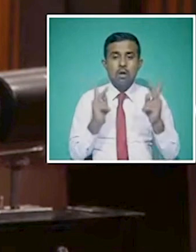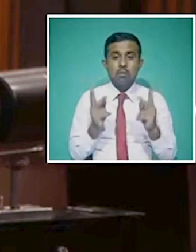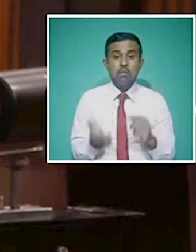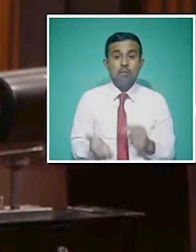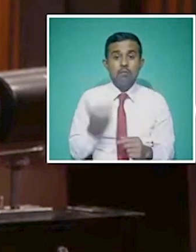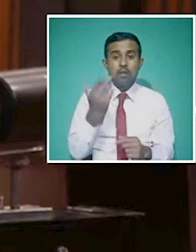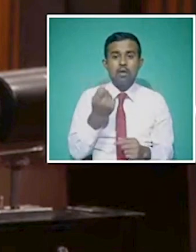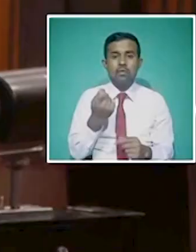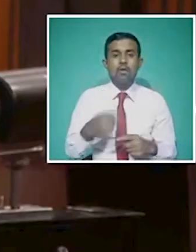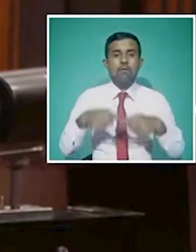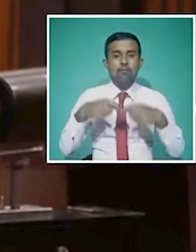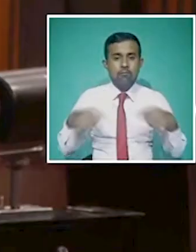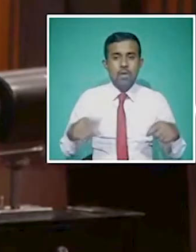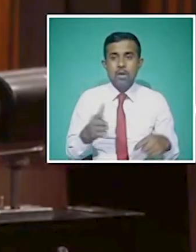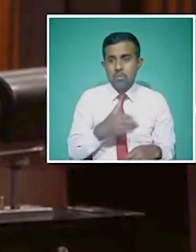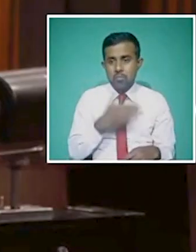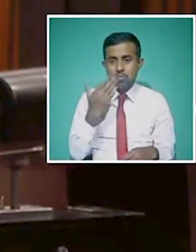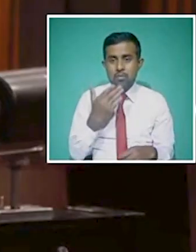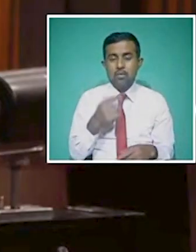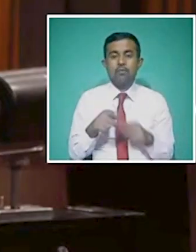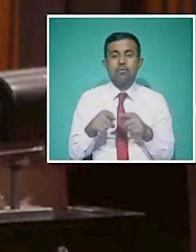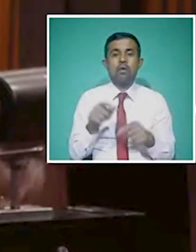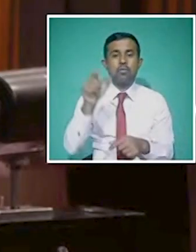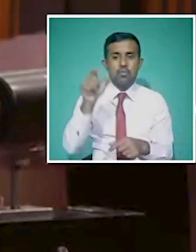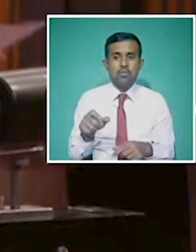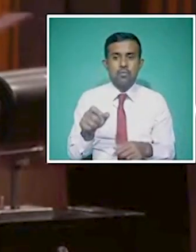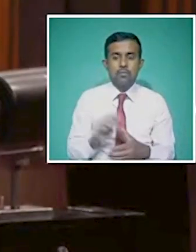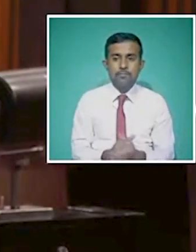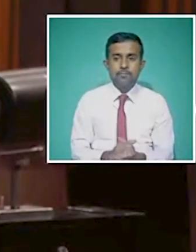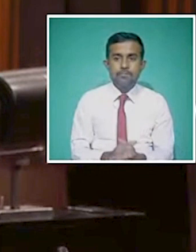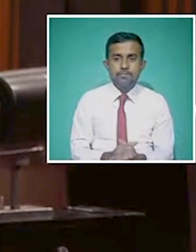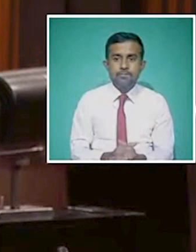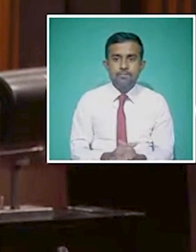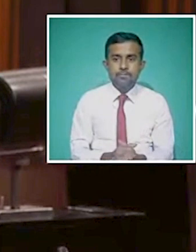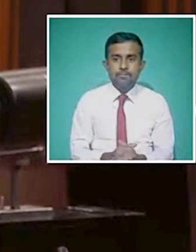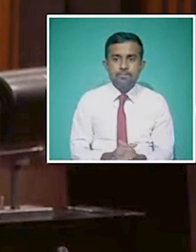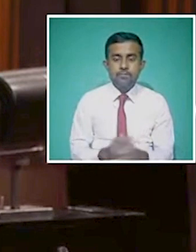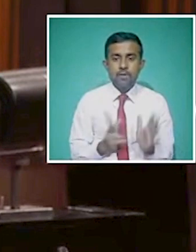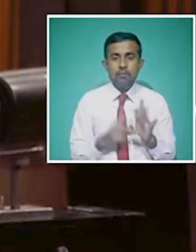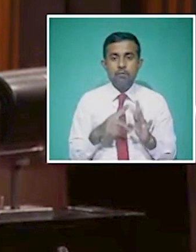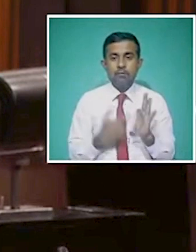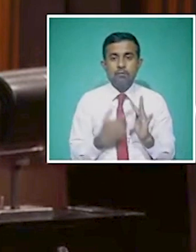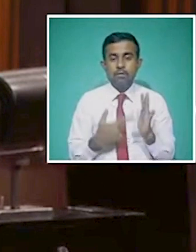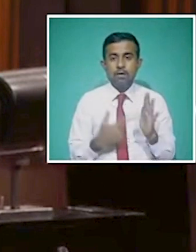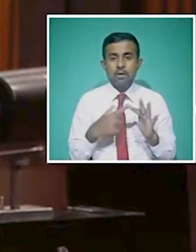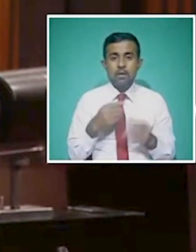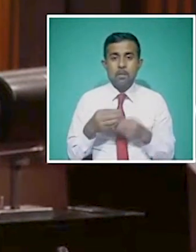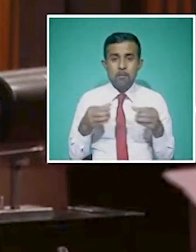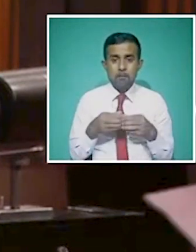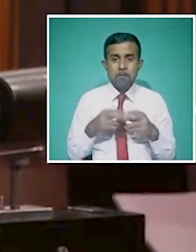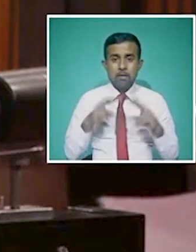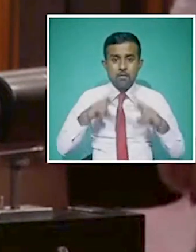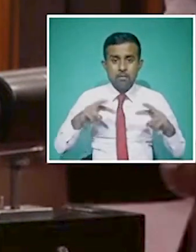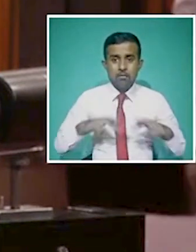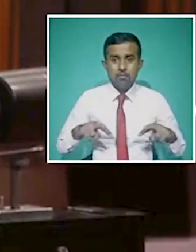than we expect. ඒ වගේම තමයි මම මේ අවස්ථාවේදී කැමති කියන්නේ මේ වෙරිටේ ආයතනයෙන් කරලා තියෙනවා රිසර්ච්